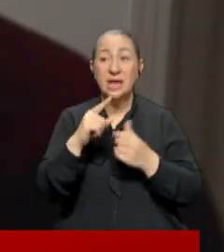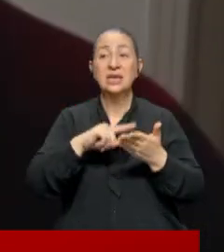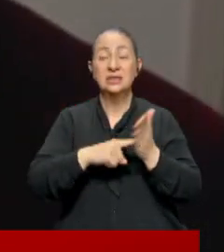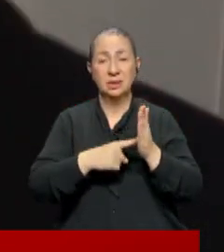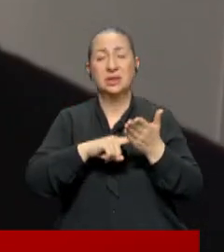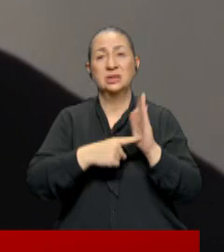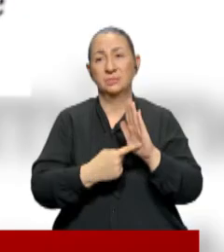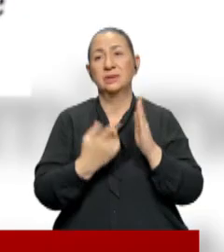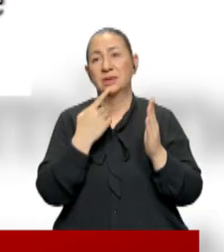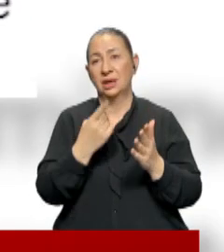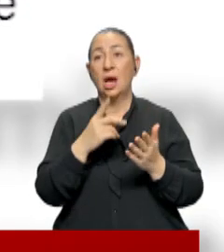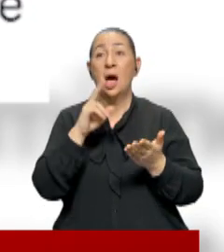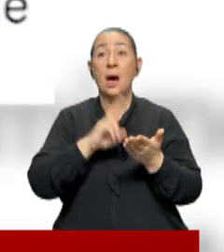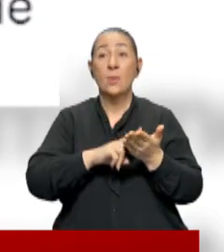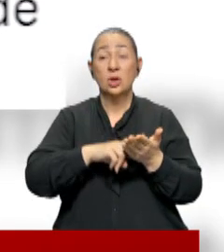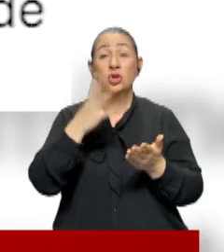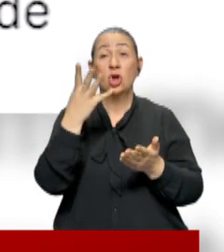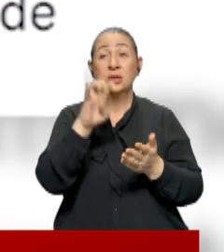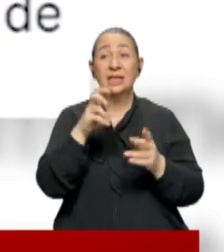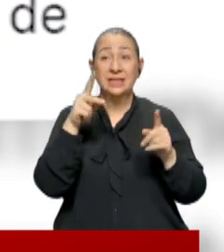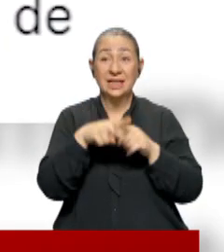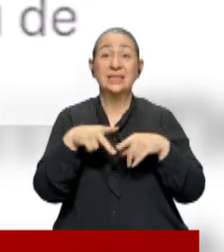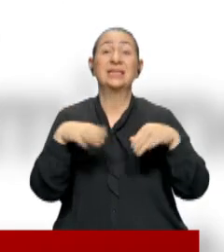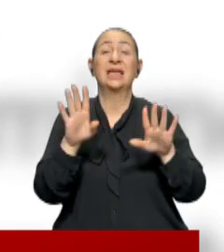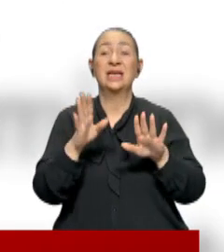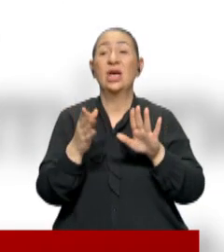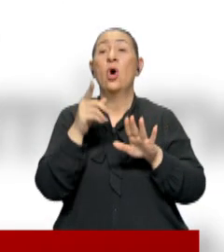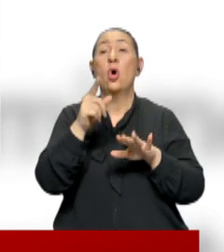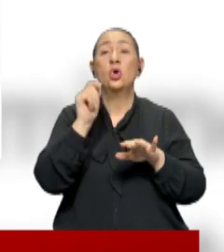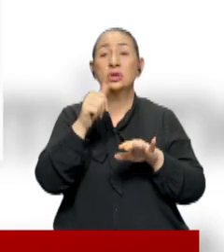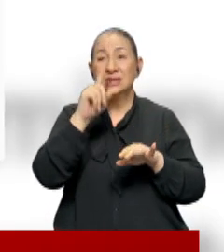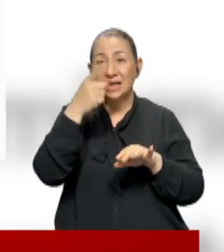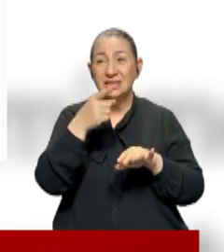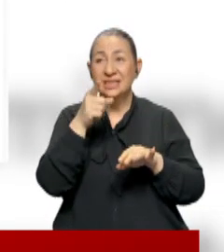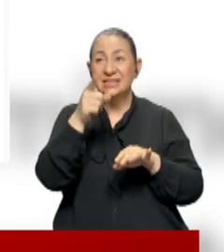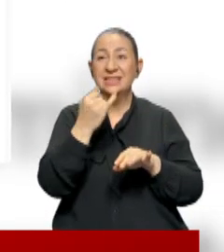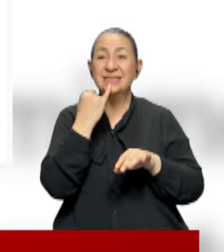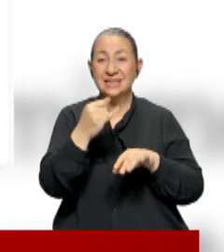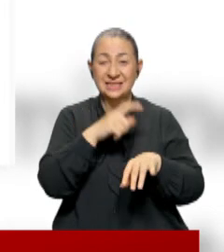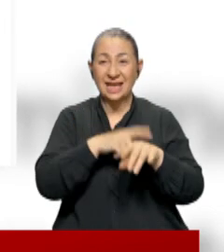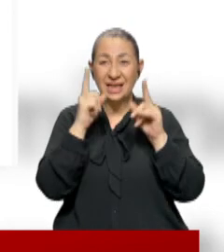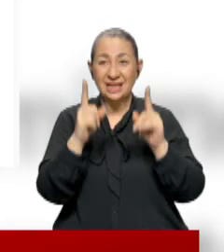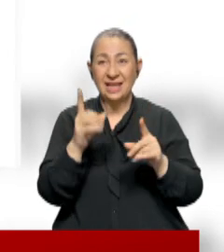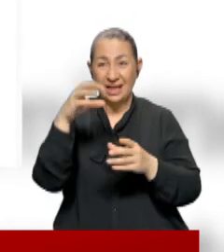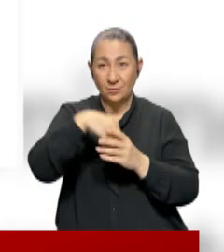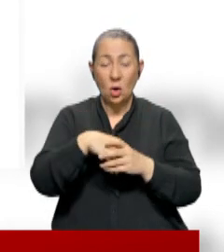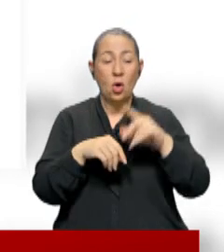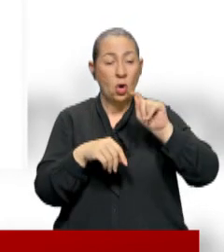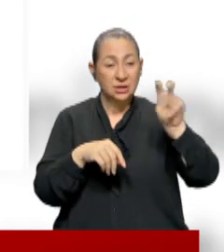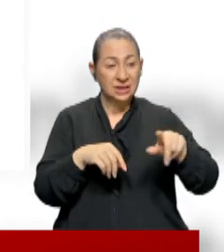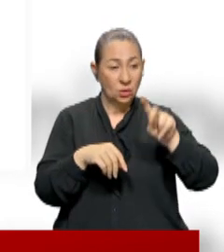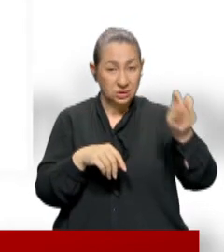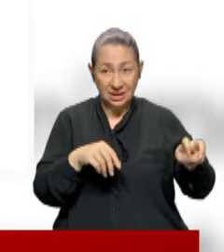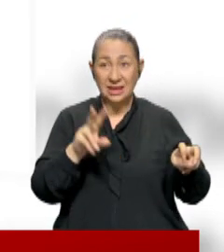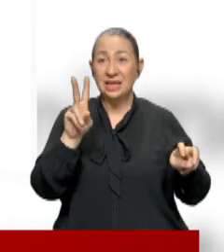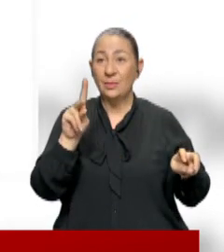İspatsa ispat diyerek. Abonenin enerjisi 4 aydır kesik değildir. O gün sadece sizin ziyaret saatlerinizi de kapsayan